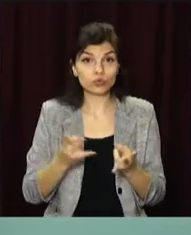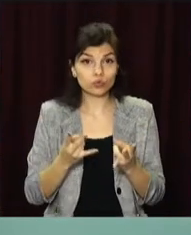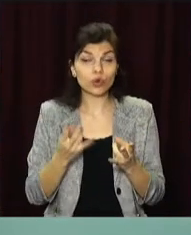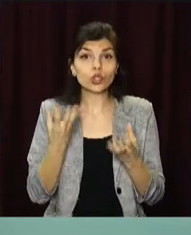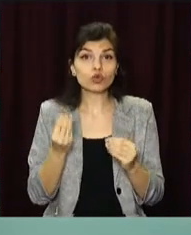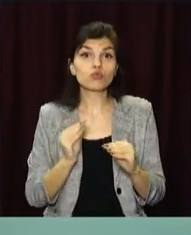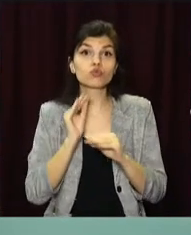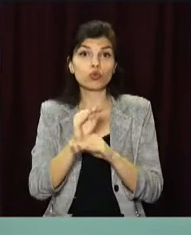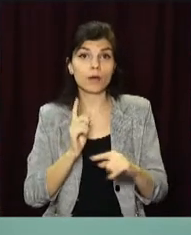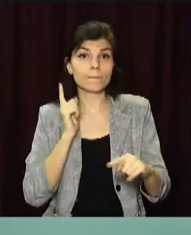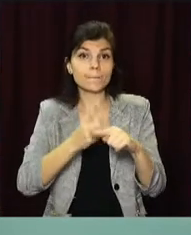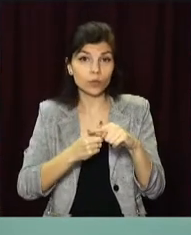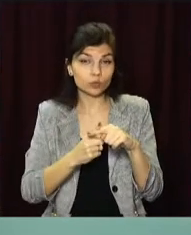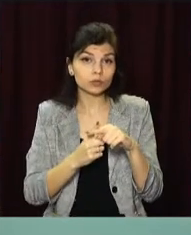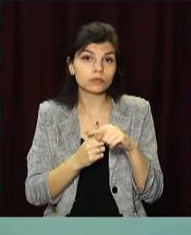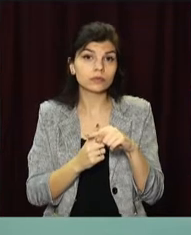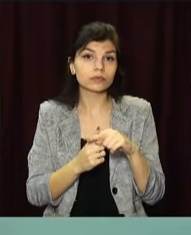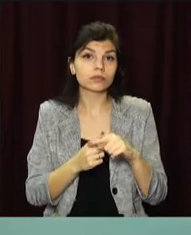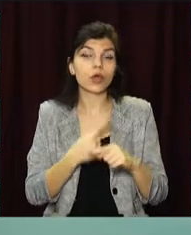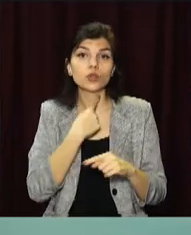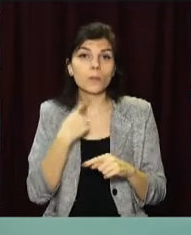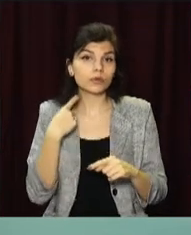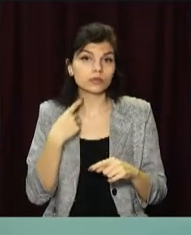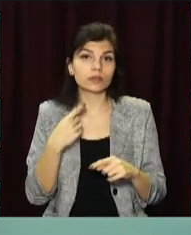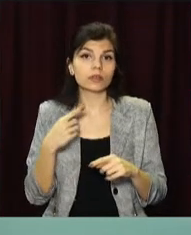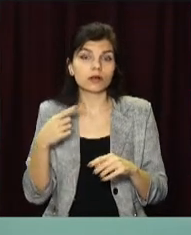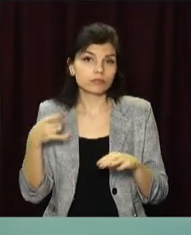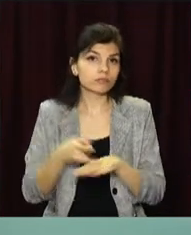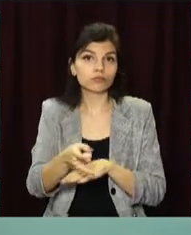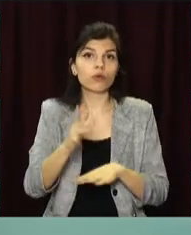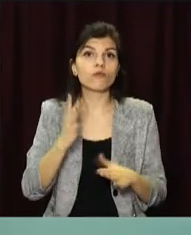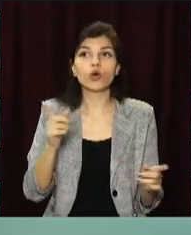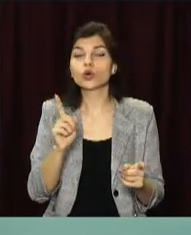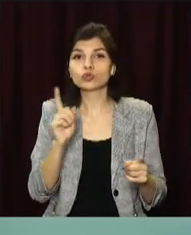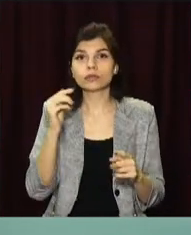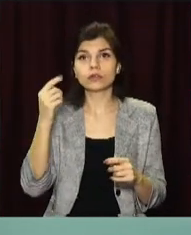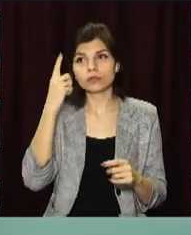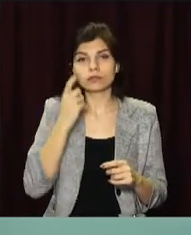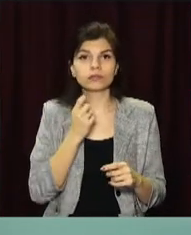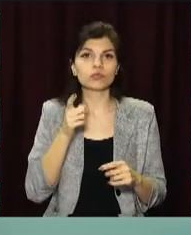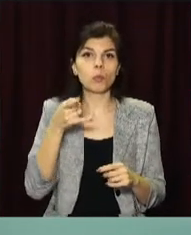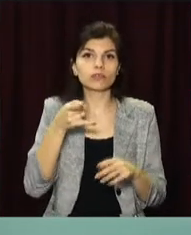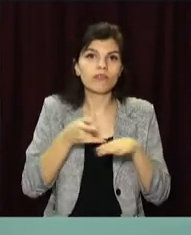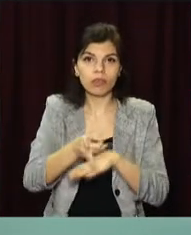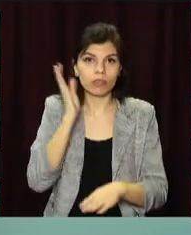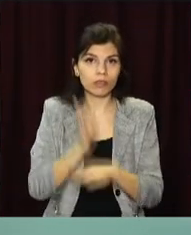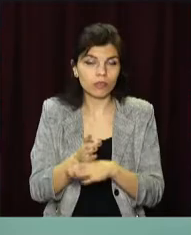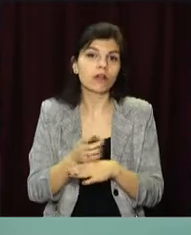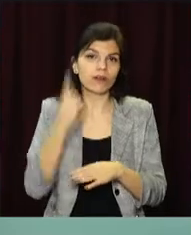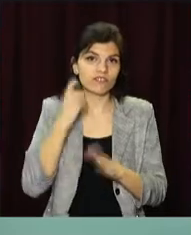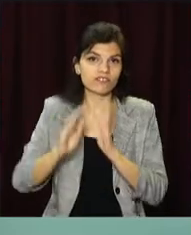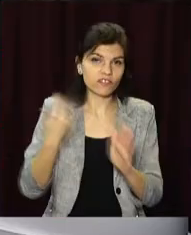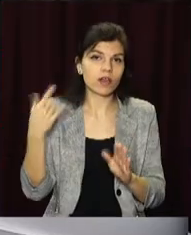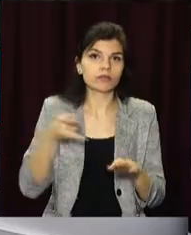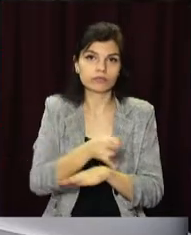якщо потрібно буде ще додатково забезпечити оперативний виїзд техніки, то ми це зробимо